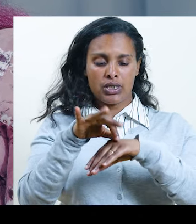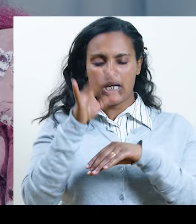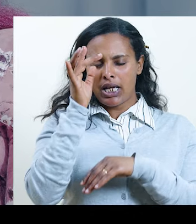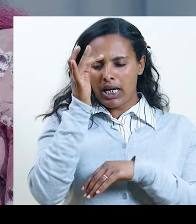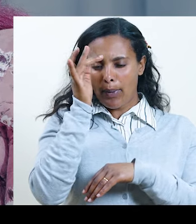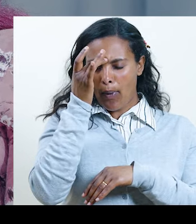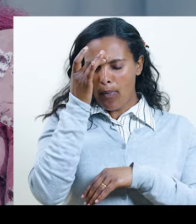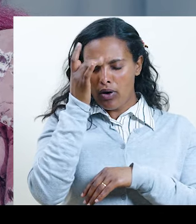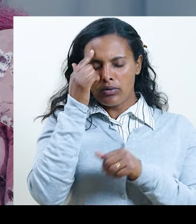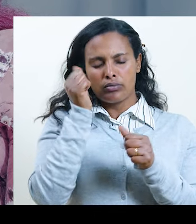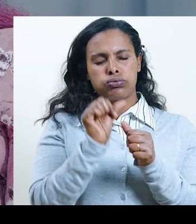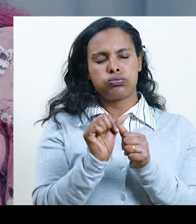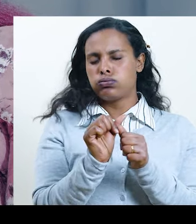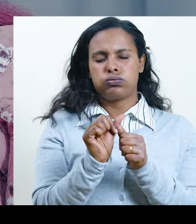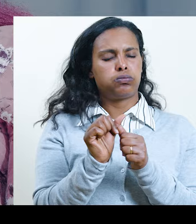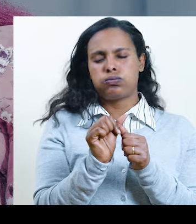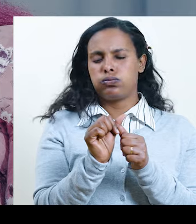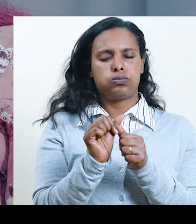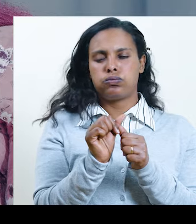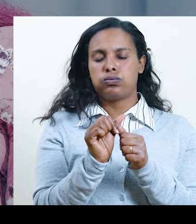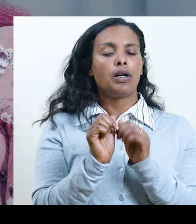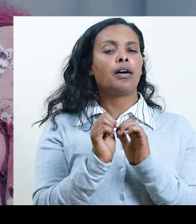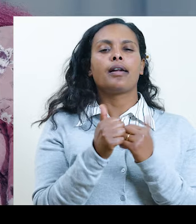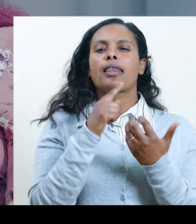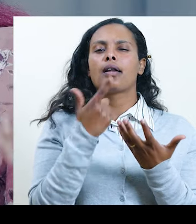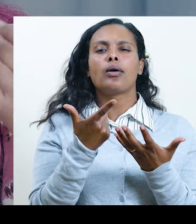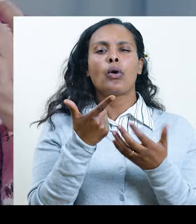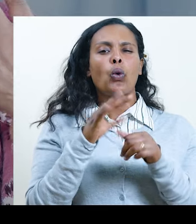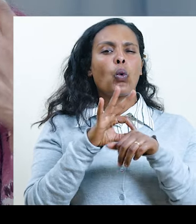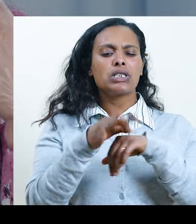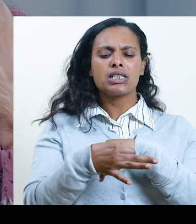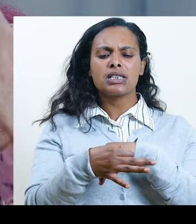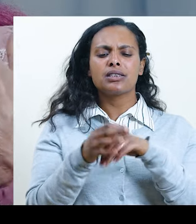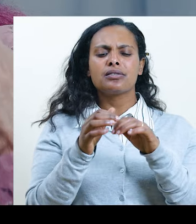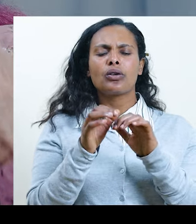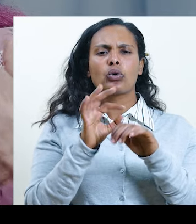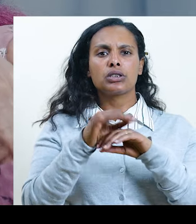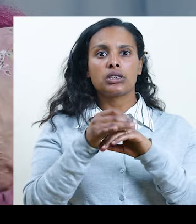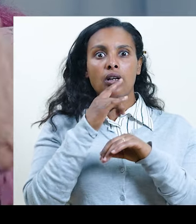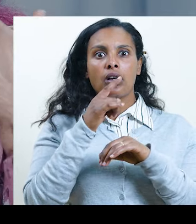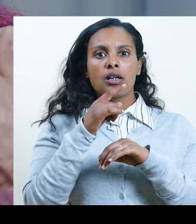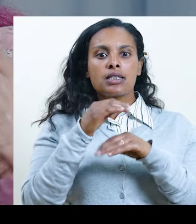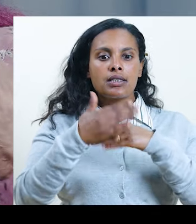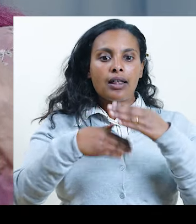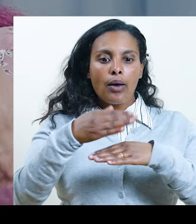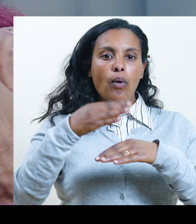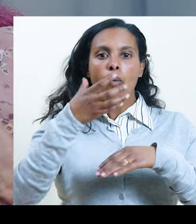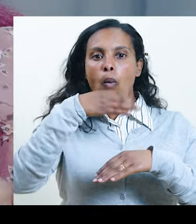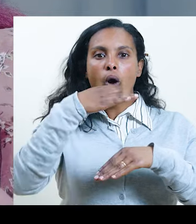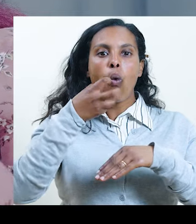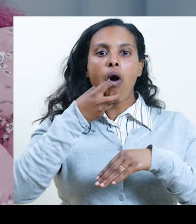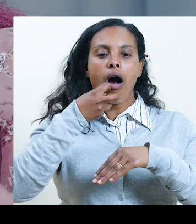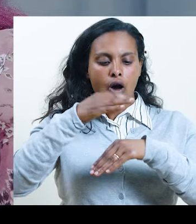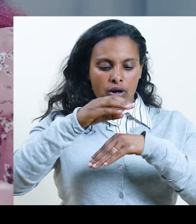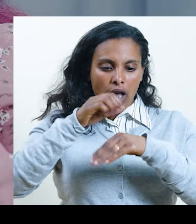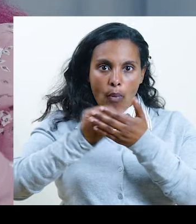ቁስል ህመሙን ስላስታወስኩትኝ እንዴት ነው ቁስልሽ እንትን እንዲል ተብሎ ስትታጠቢ ሁሌ በሙቅ